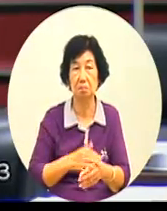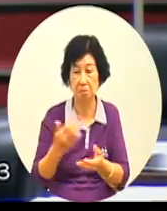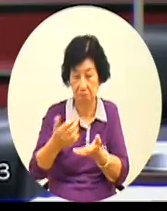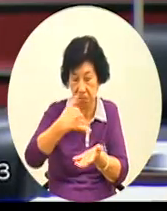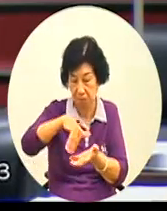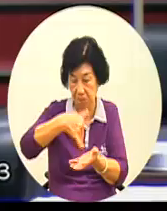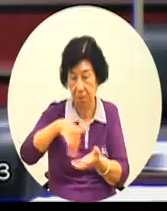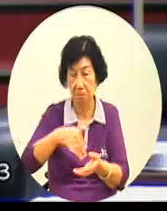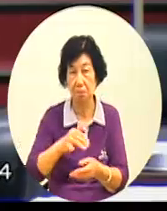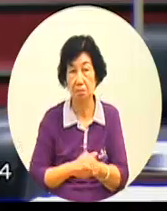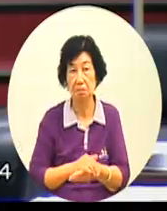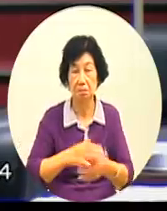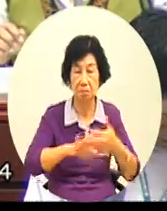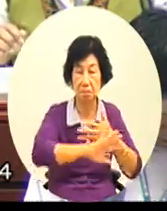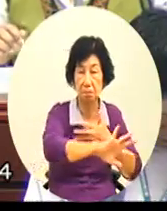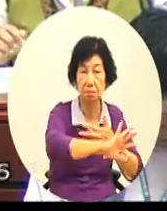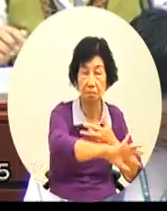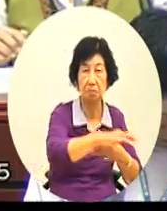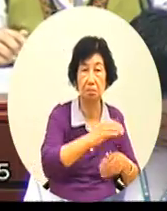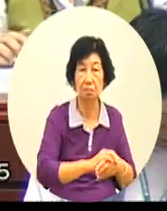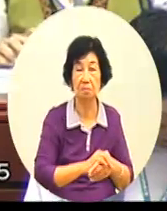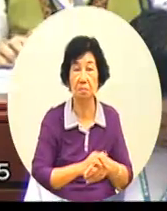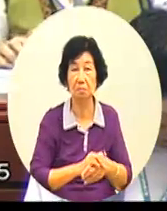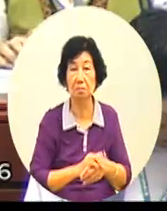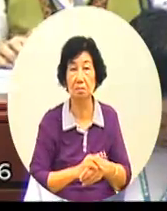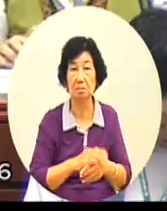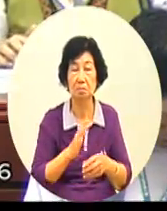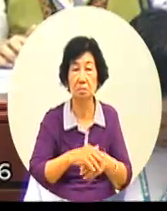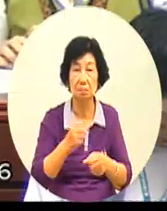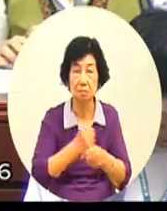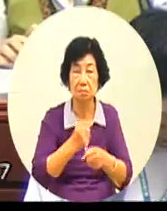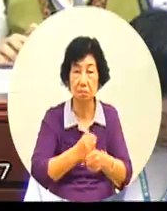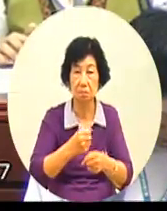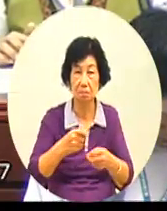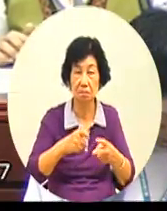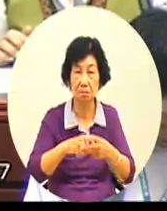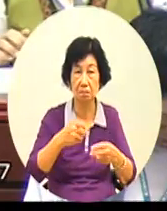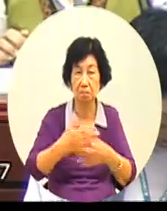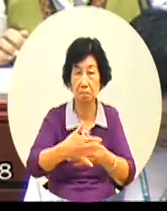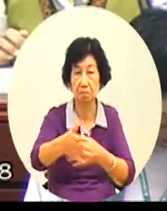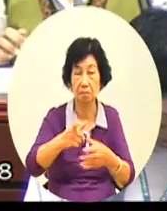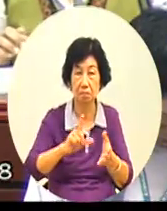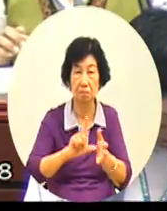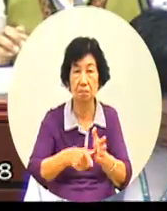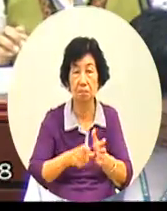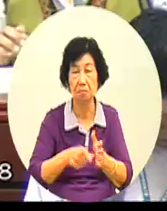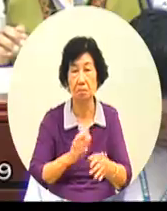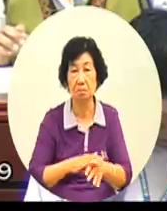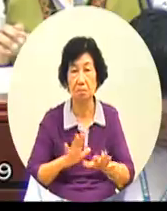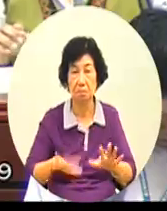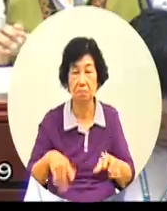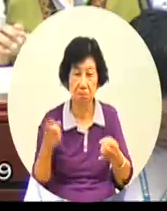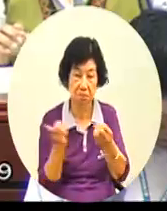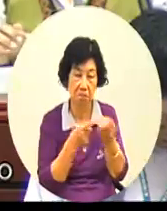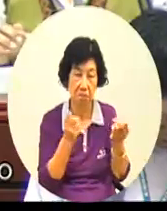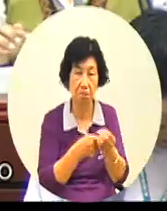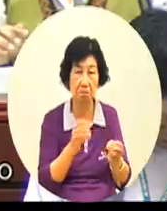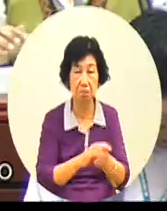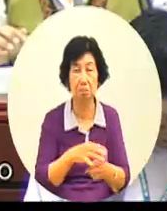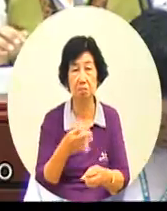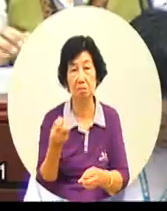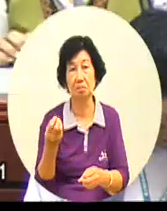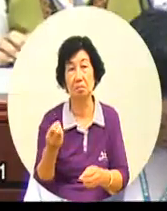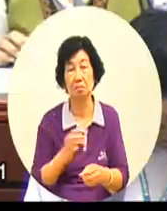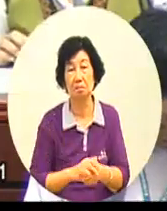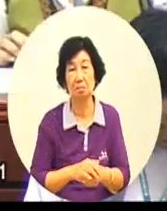以了。它是整个外围，整个围篱。 所以那个期程大概会多久呀？大家都在期待，没有球场哎。 这个我在精